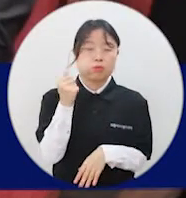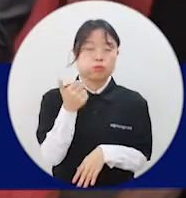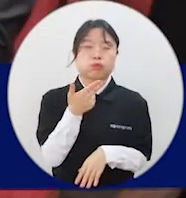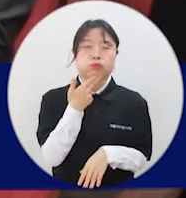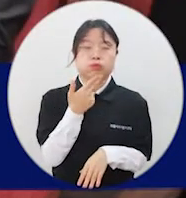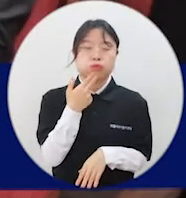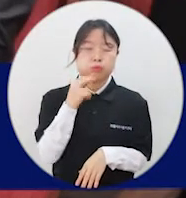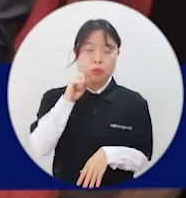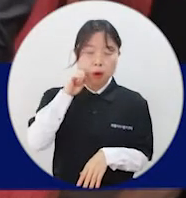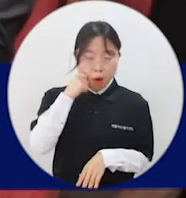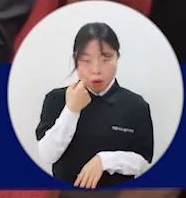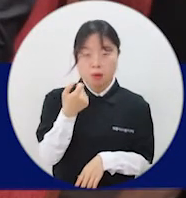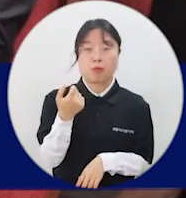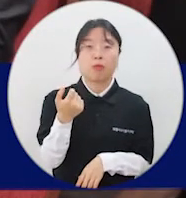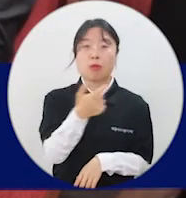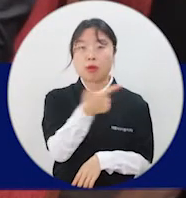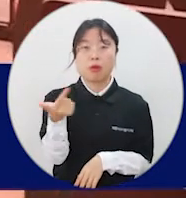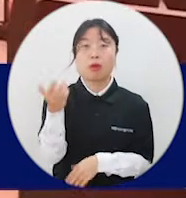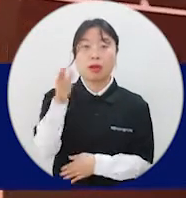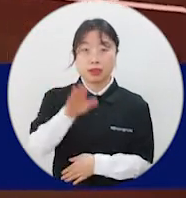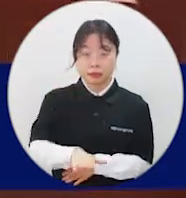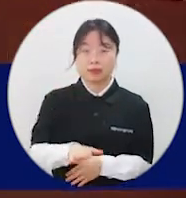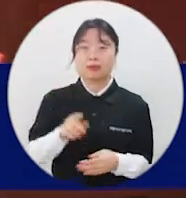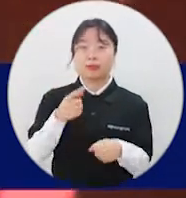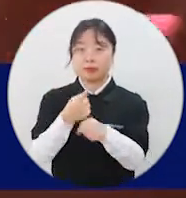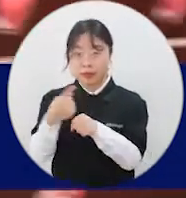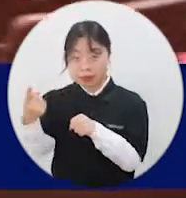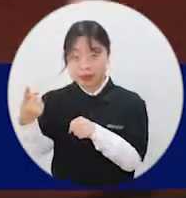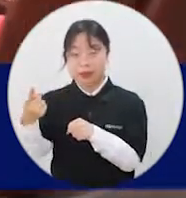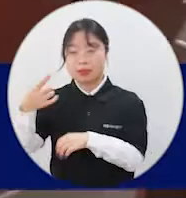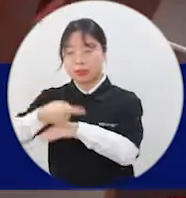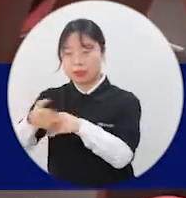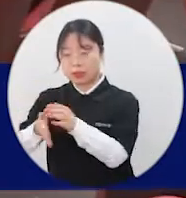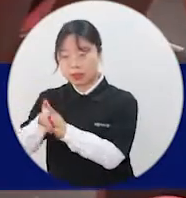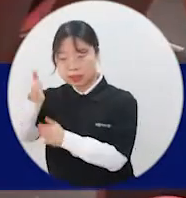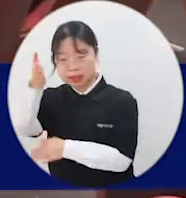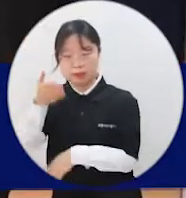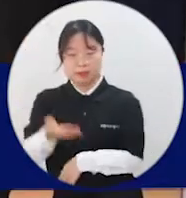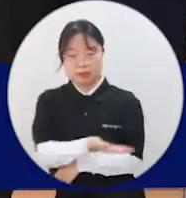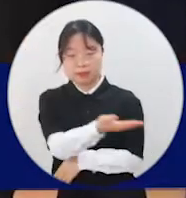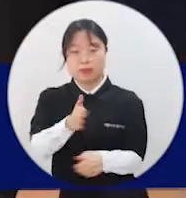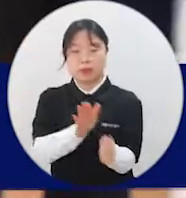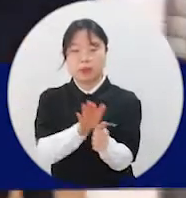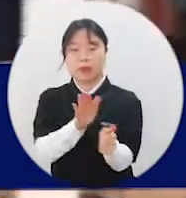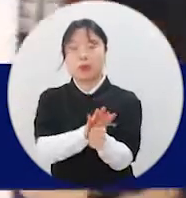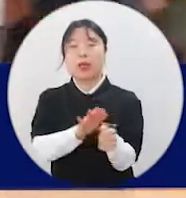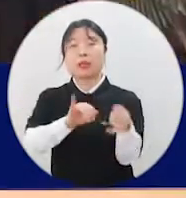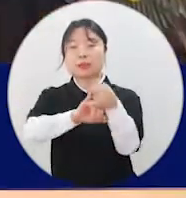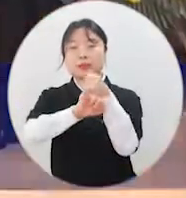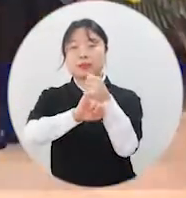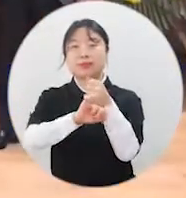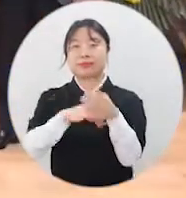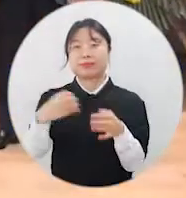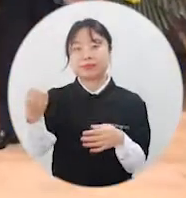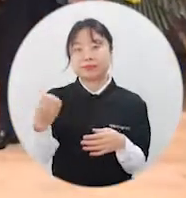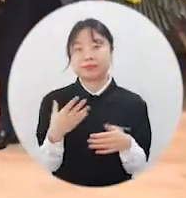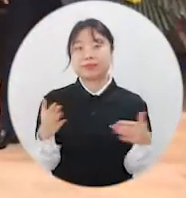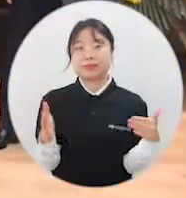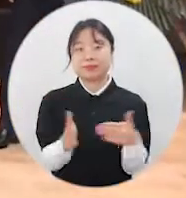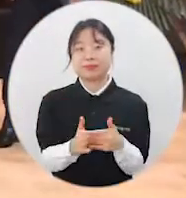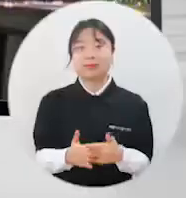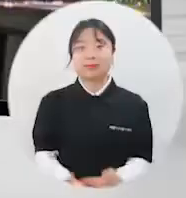해였다면서 내년에는 소상공인들이 더 성장할 수 있도록 시에서도 적극 지원하겠다는 인사말을 전했습니다.